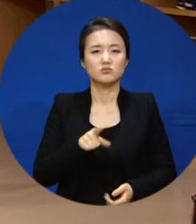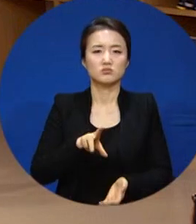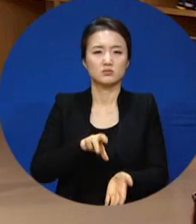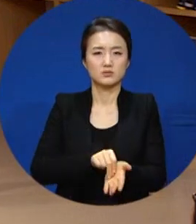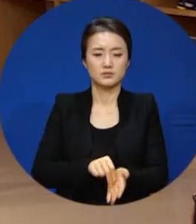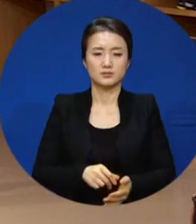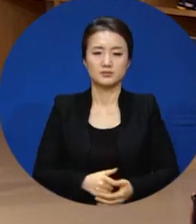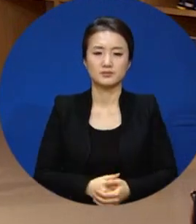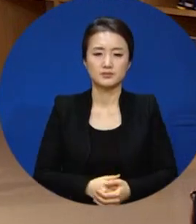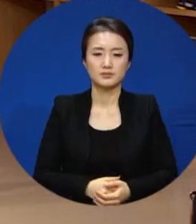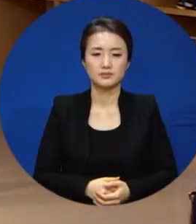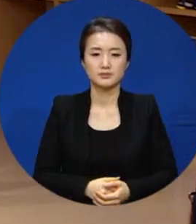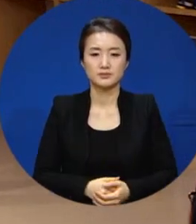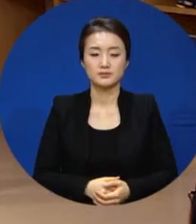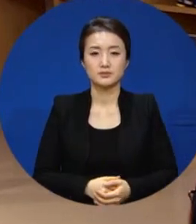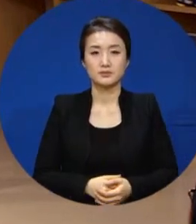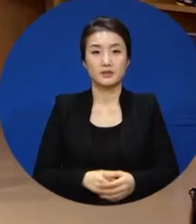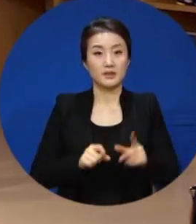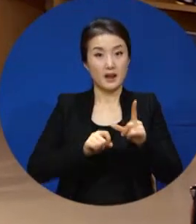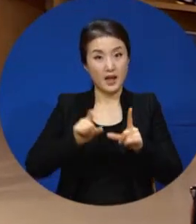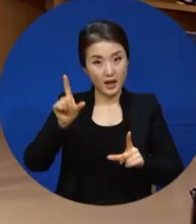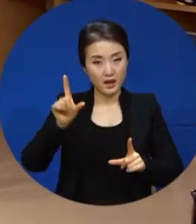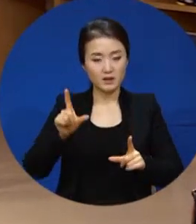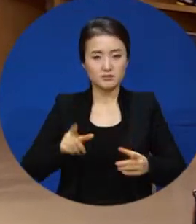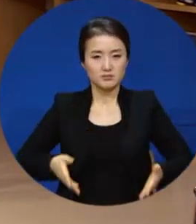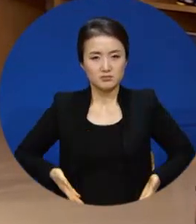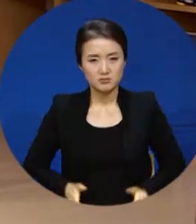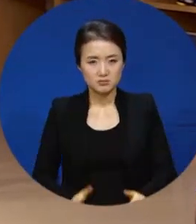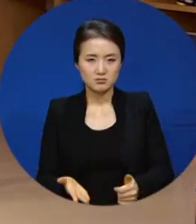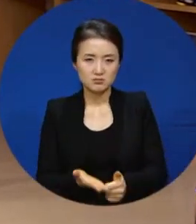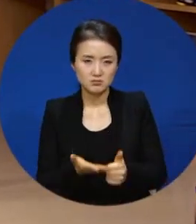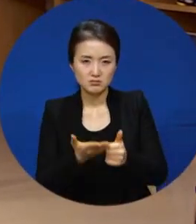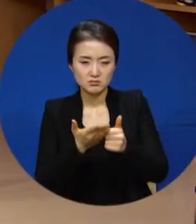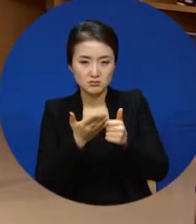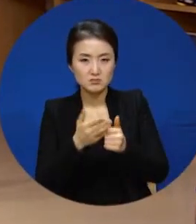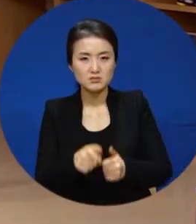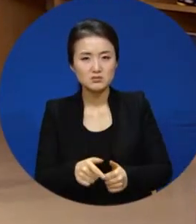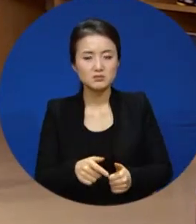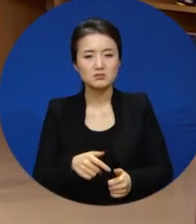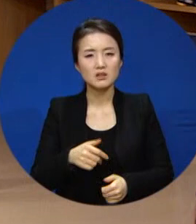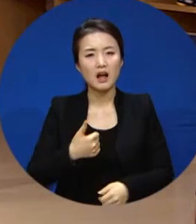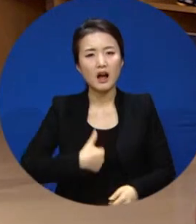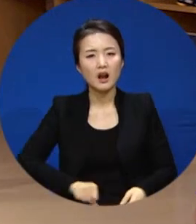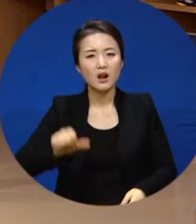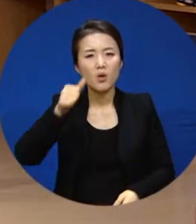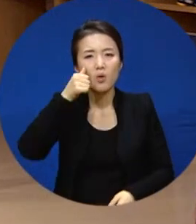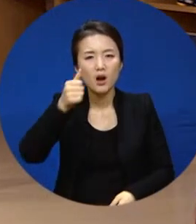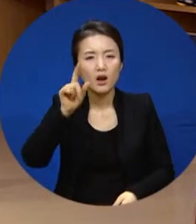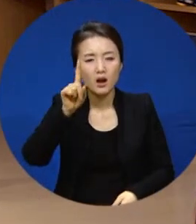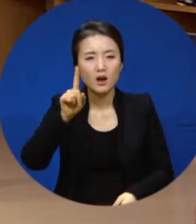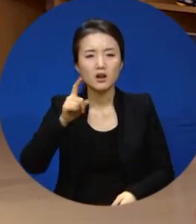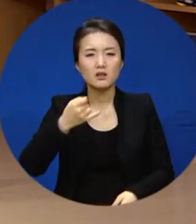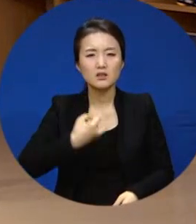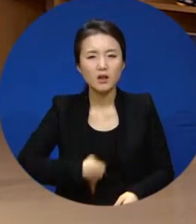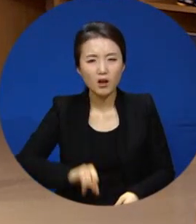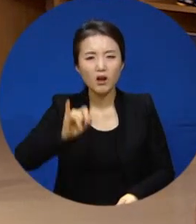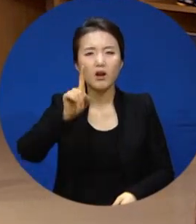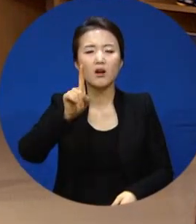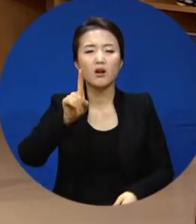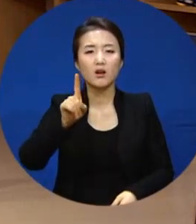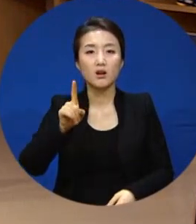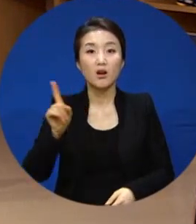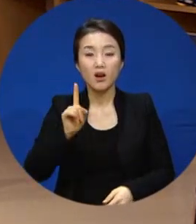대부분 하나죠 거의 황태자 처럼 키운다는 말해요 모든 걸 엄마가 다 해 주잖아요 음 그렇게 그고